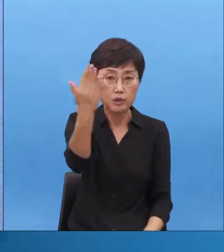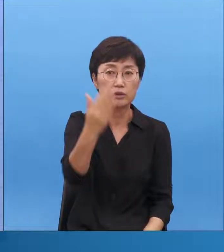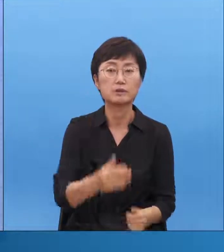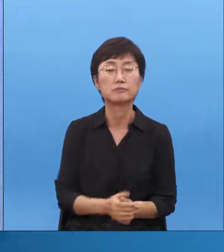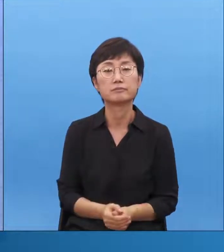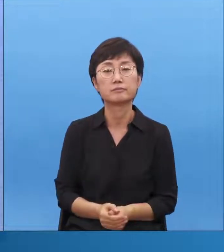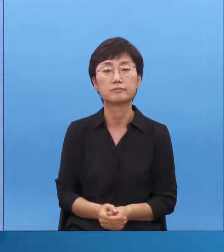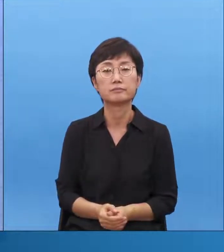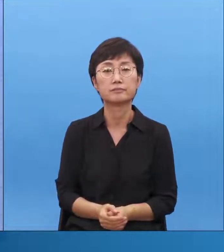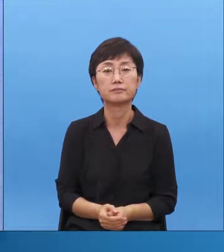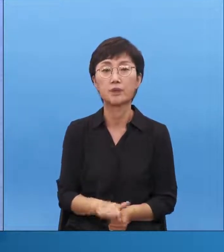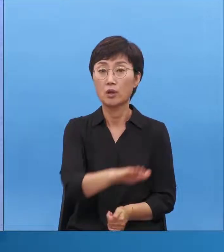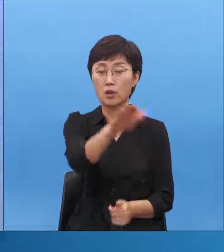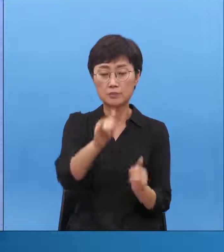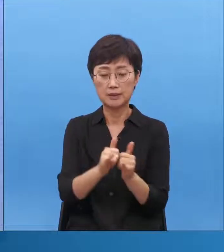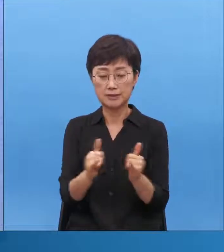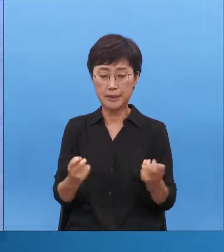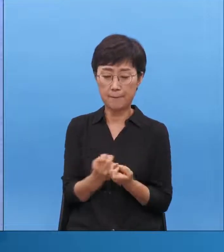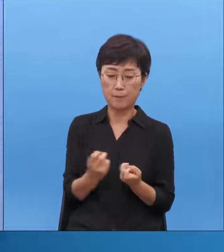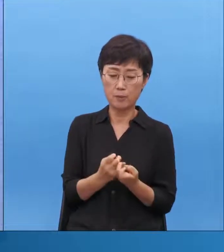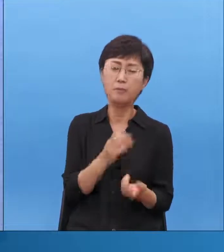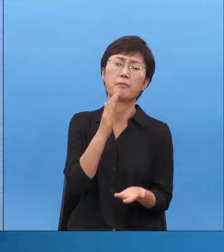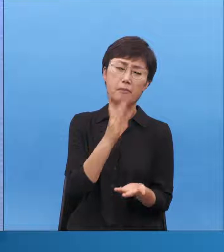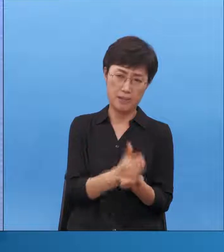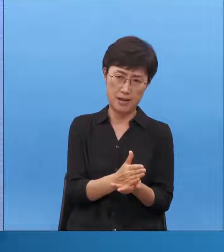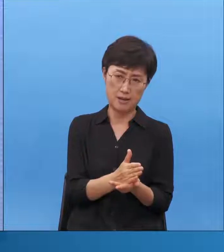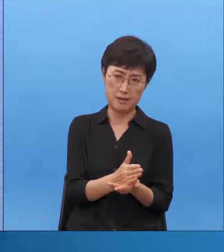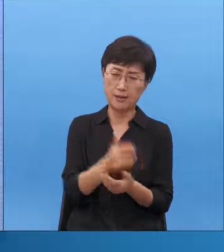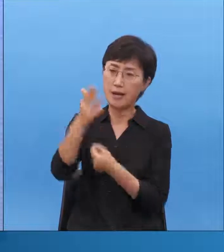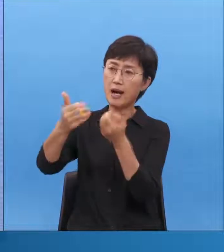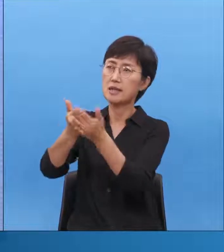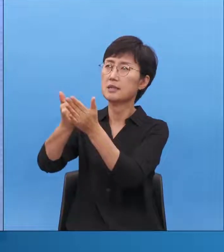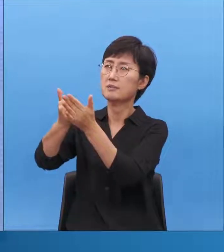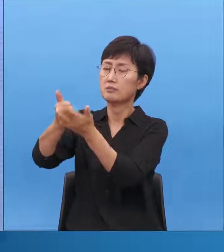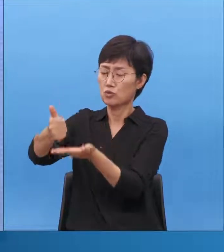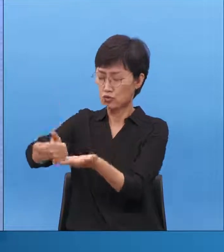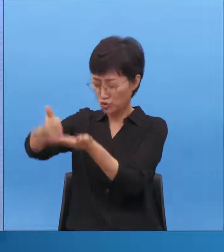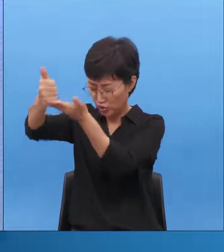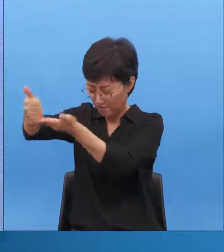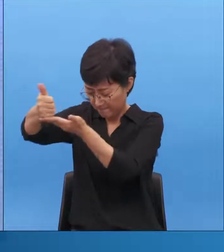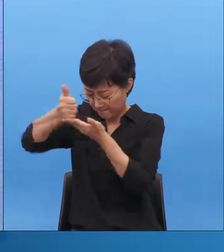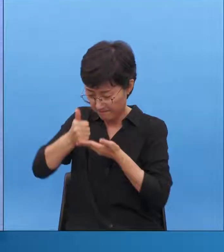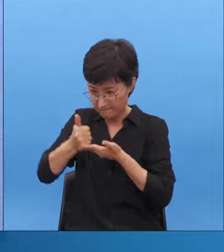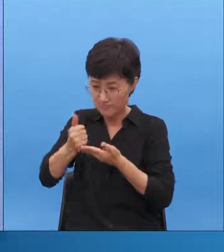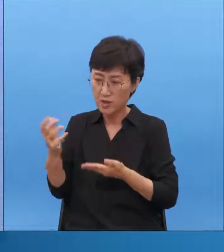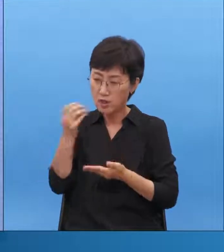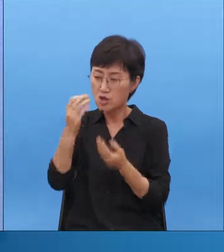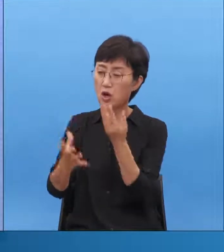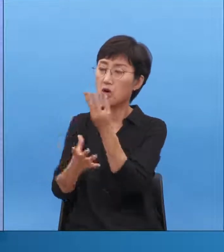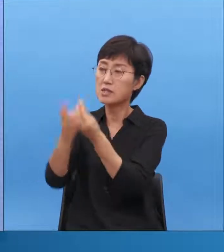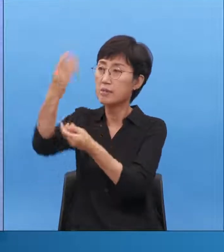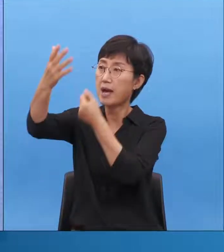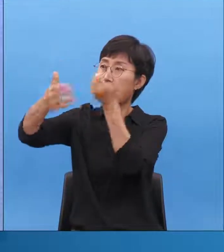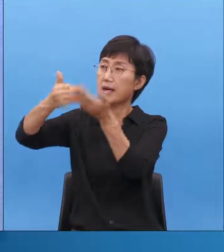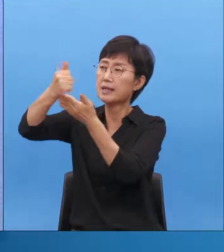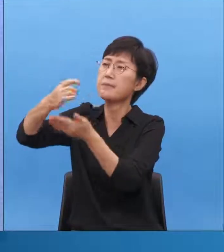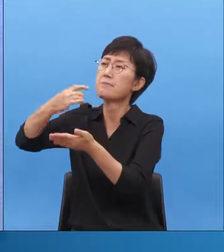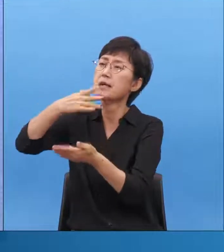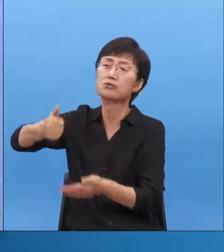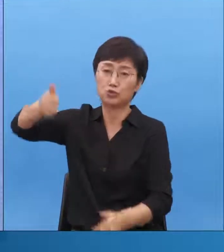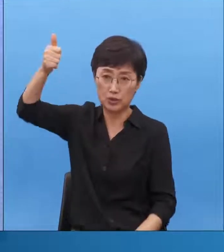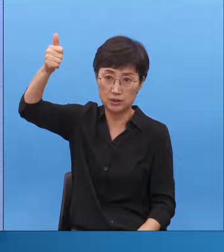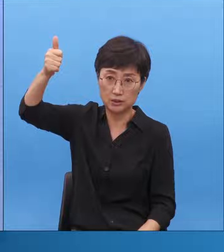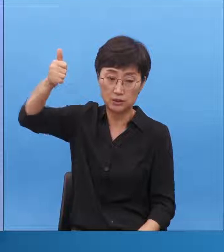전혀 인본주의 쓰지 마세요. 하나님이 주인이 되시고 Do not use humanism. God is 성삼위 하나님이 주인 되시는 교회. a church that is 목사가 주인 돼도 안